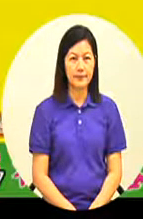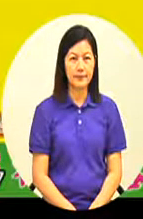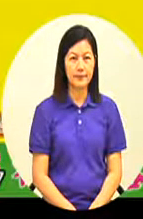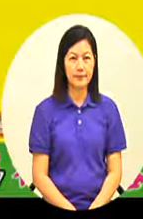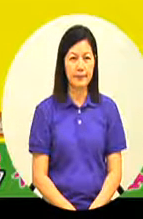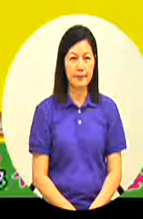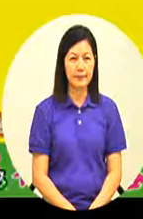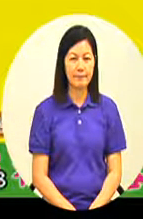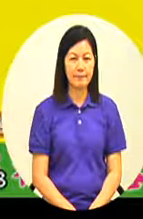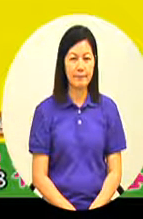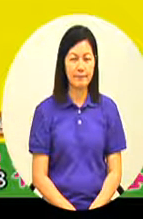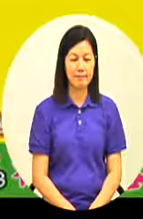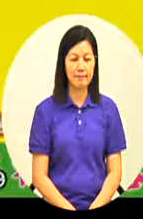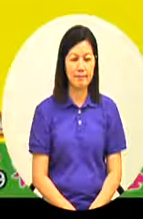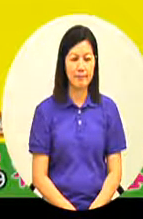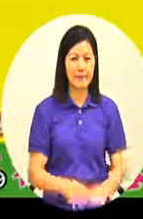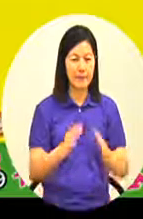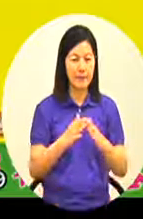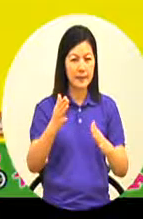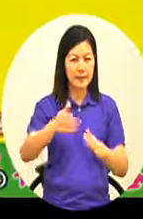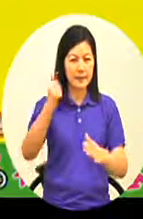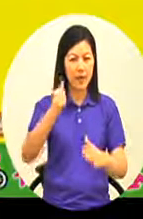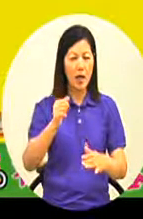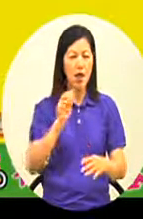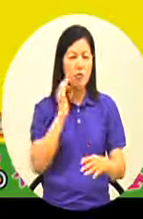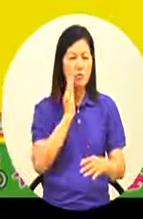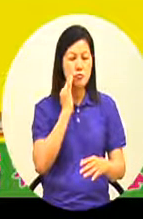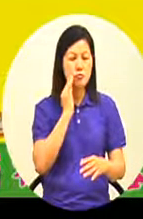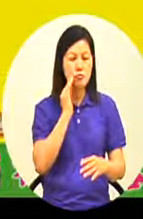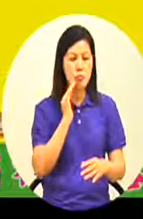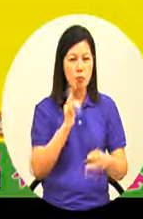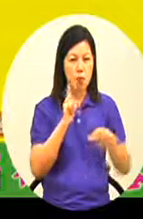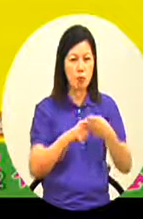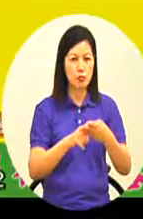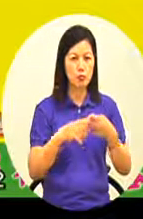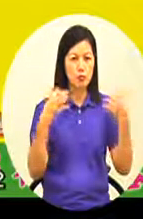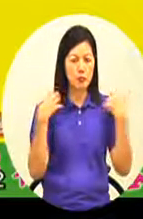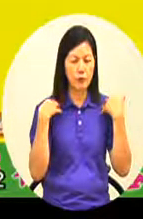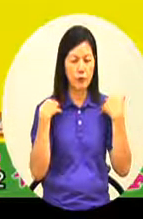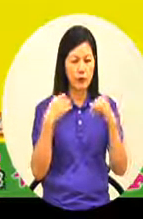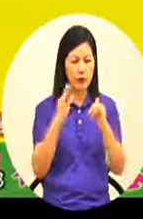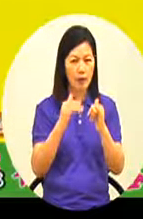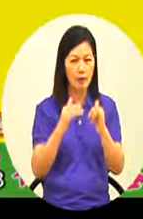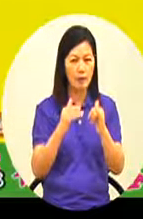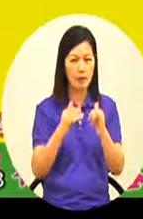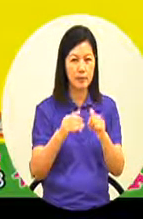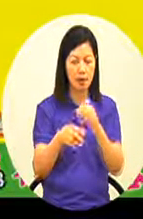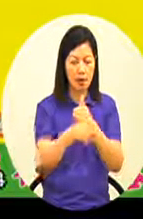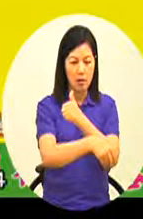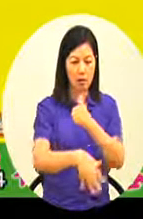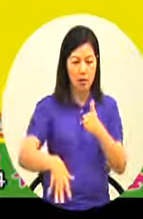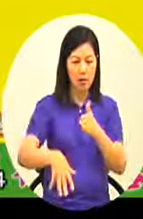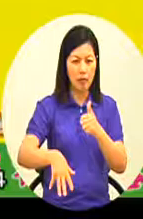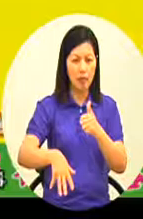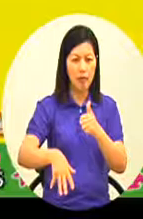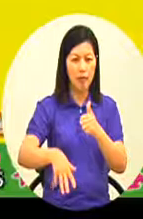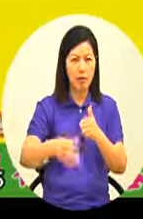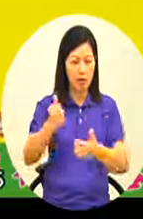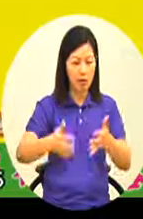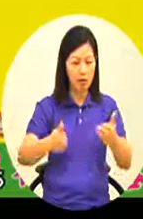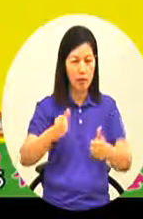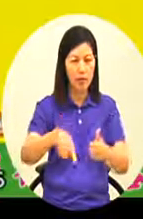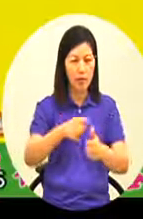这嘛是咱市长也在做主祭的时阵，咱局处所长就是讲咱假设